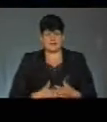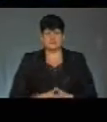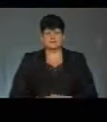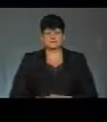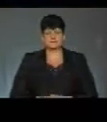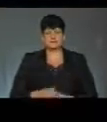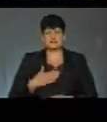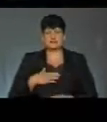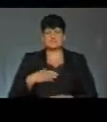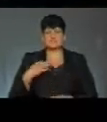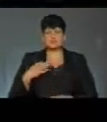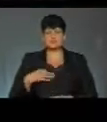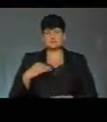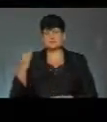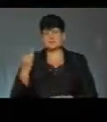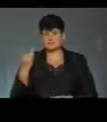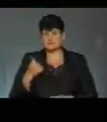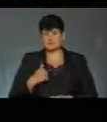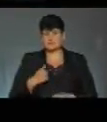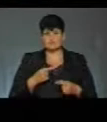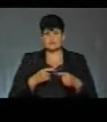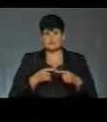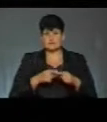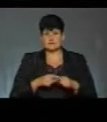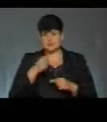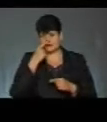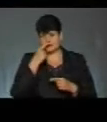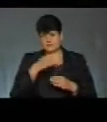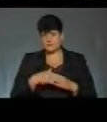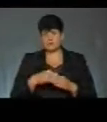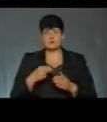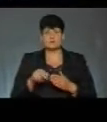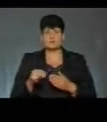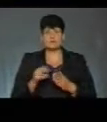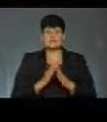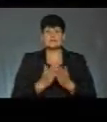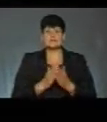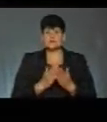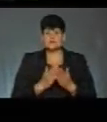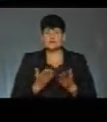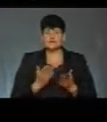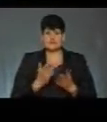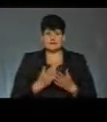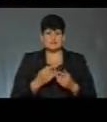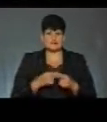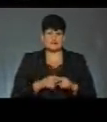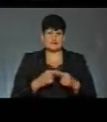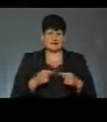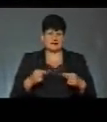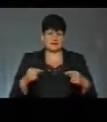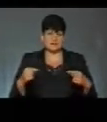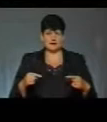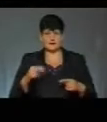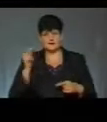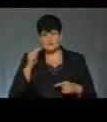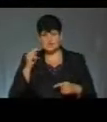Наш синочок зацікавився воєнною технікою. Недавно ми придбали книжечку, де є вся техніка воєнна. І він вчив